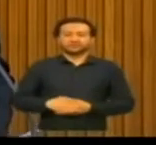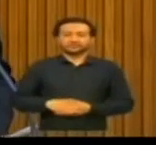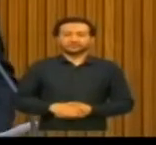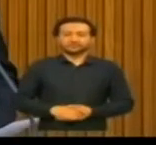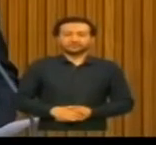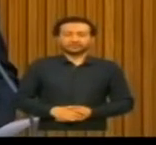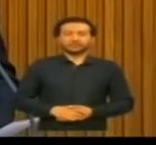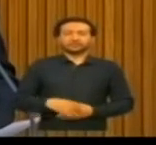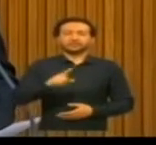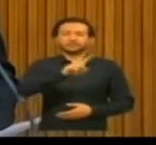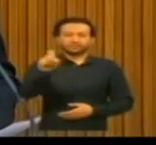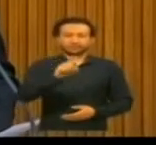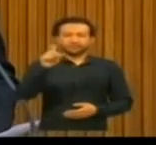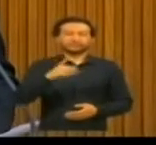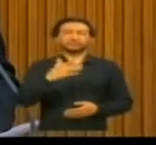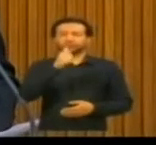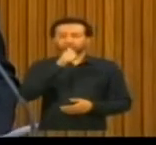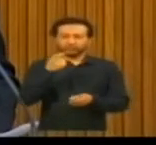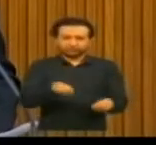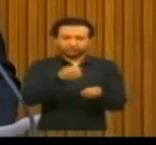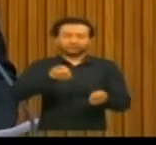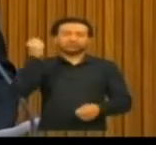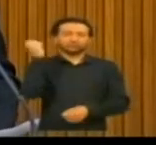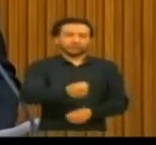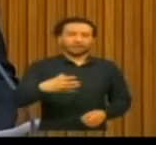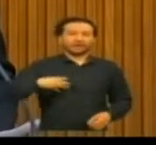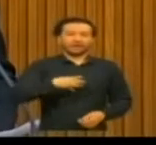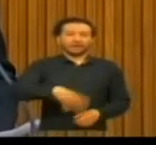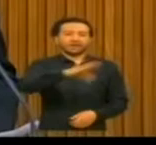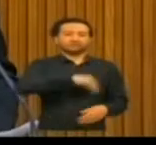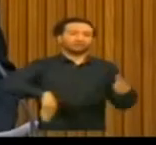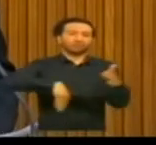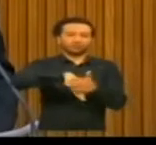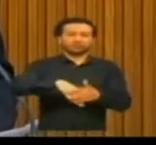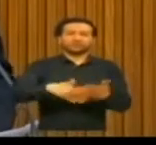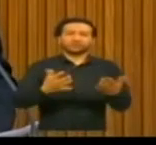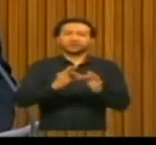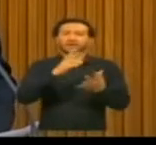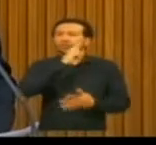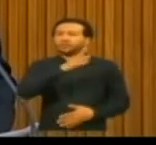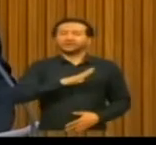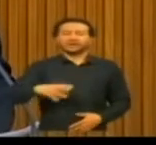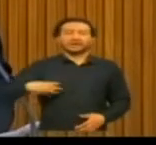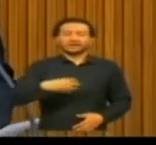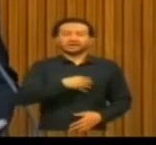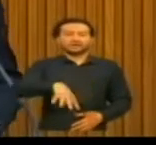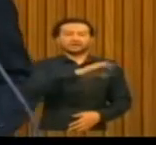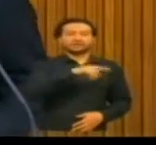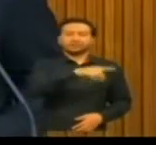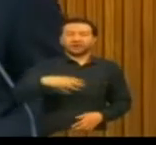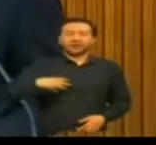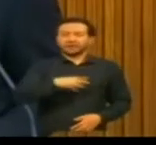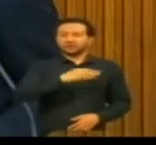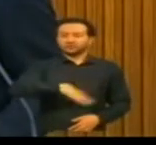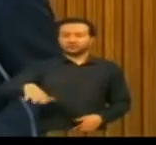Biber gazıyla, suyla, copla bu anneler dağıtıldı. Ne günahı var bu annelerin? Bu anneler